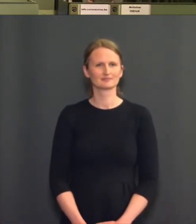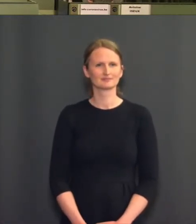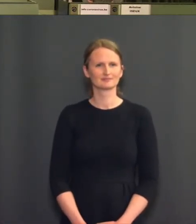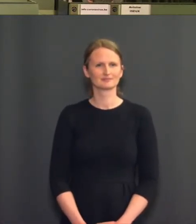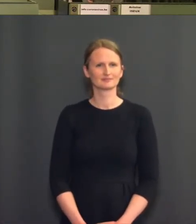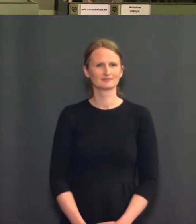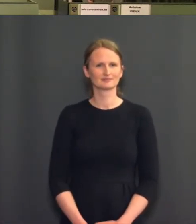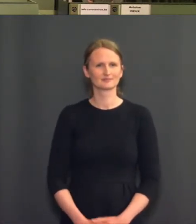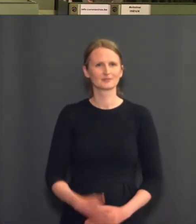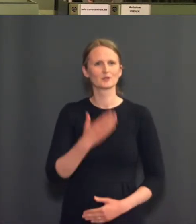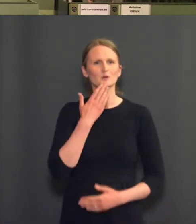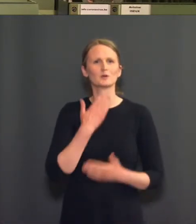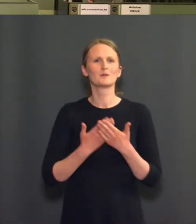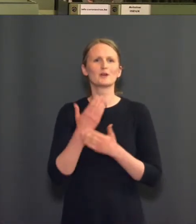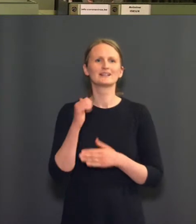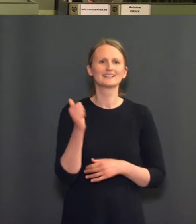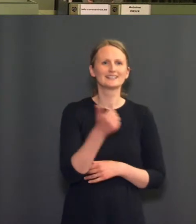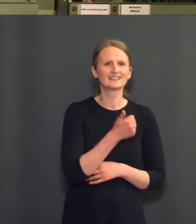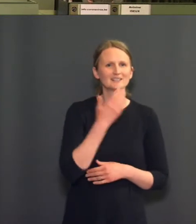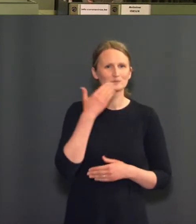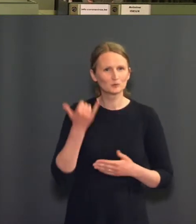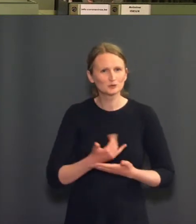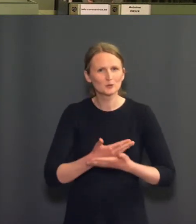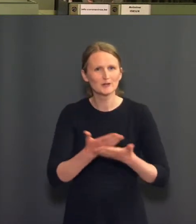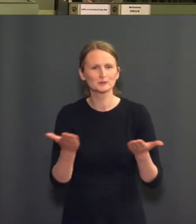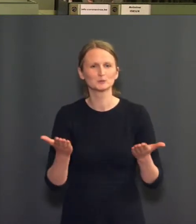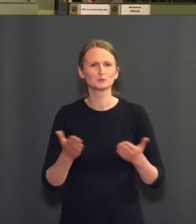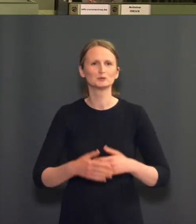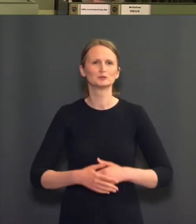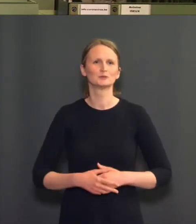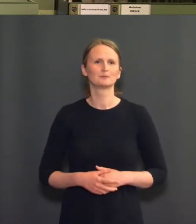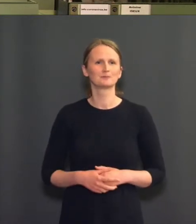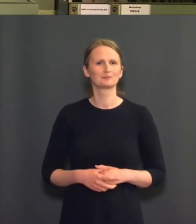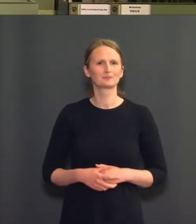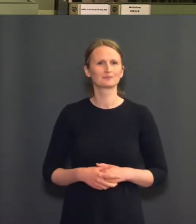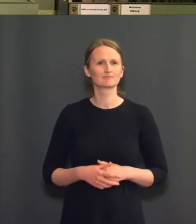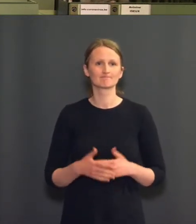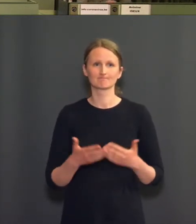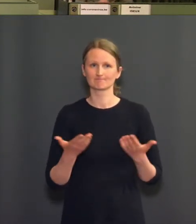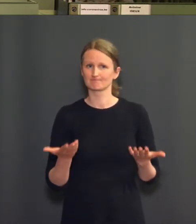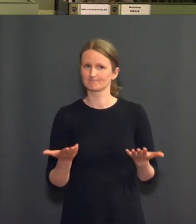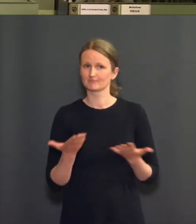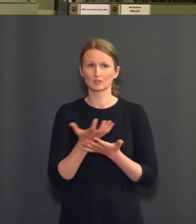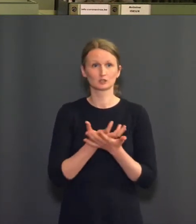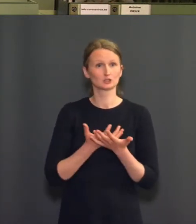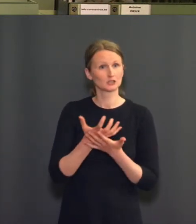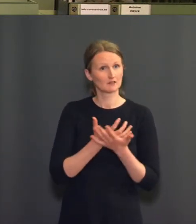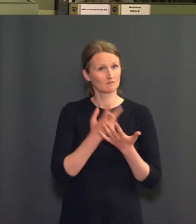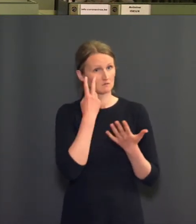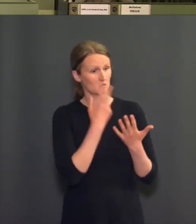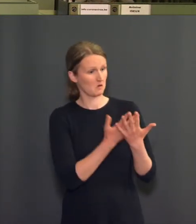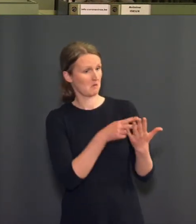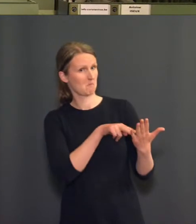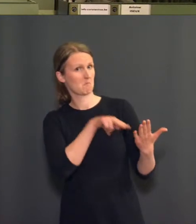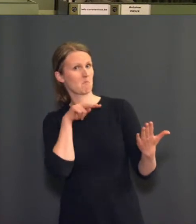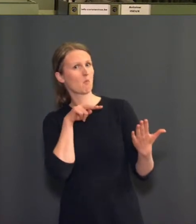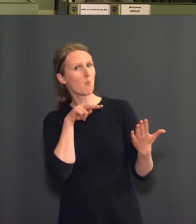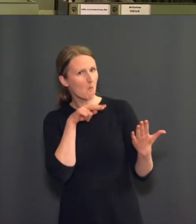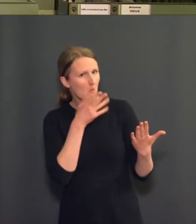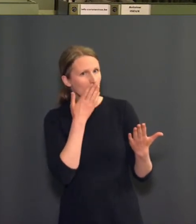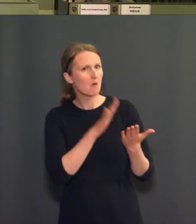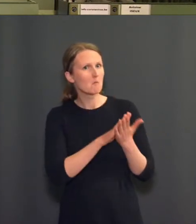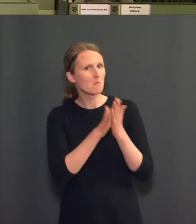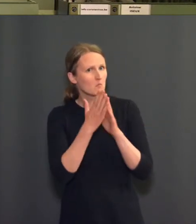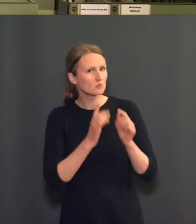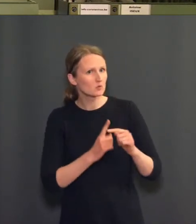Goedendag iedereen, bonjour à toutes, bonjour à tous. Alors nous avons une tendance positive qui se dessine depuis quelques jours et qui, heureusement